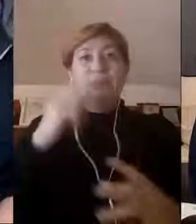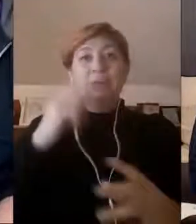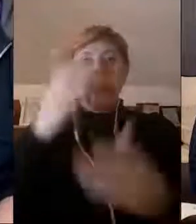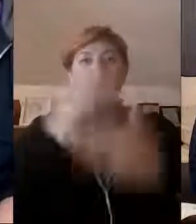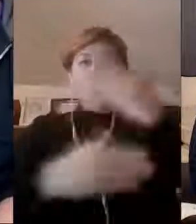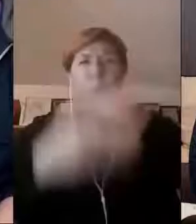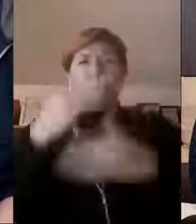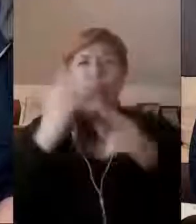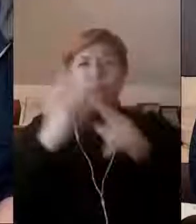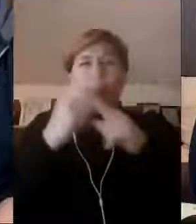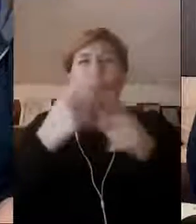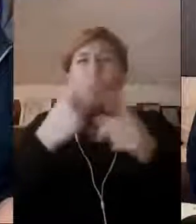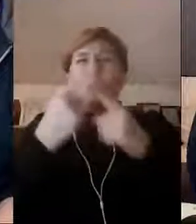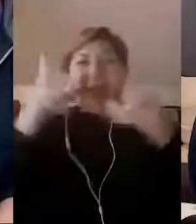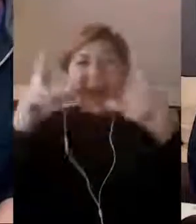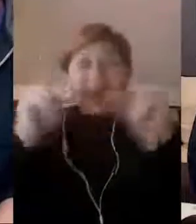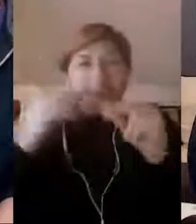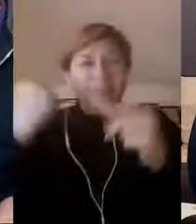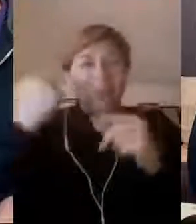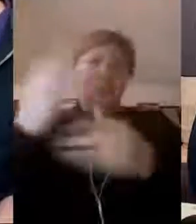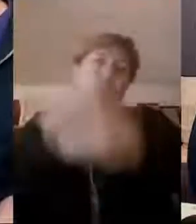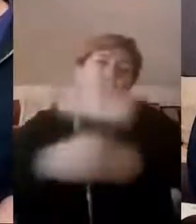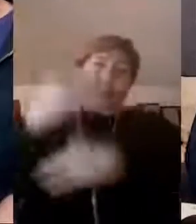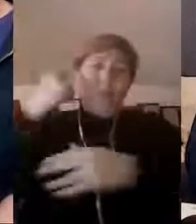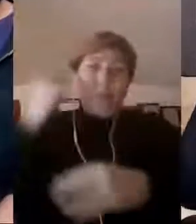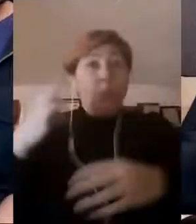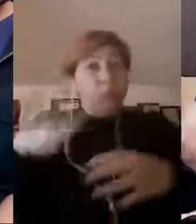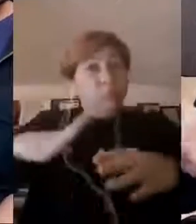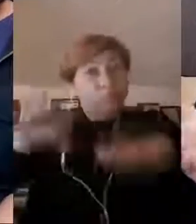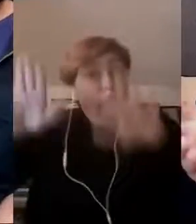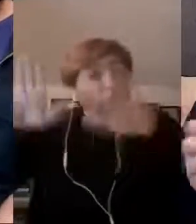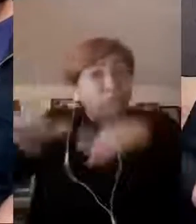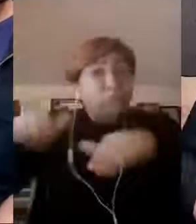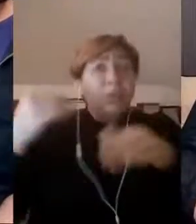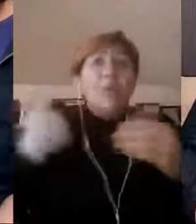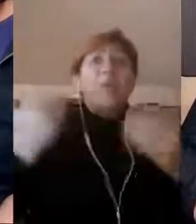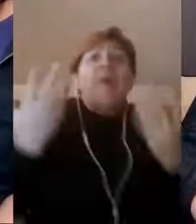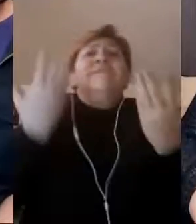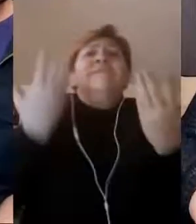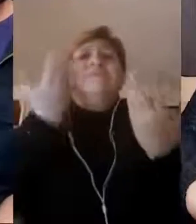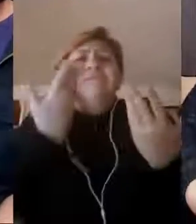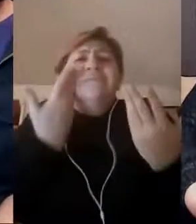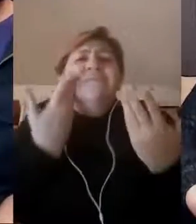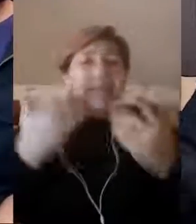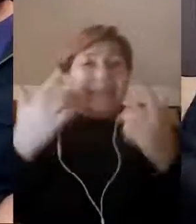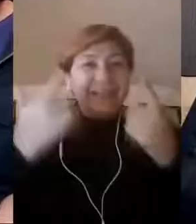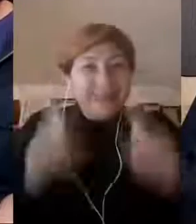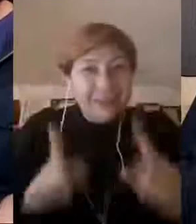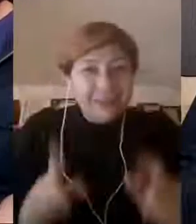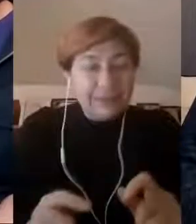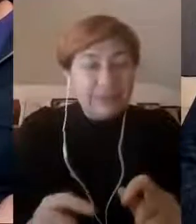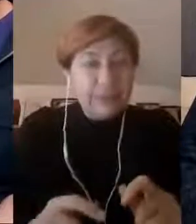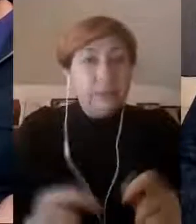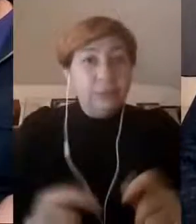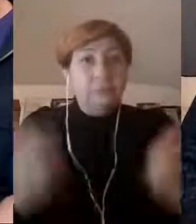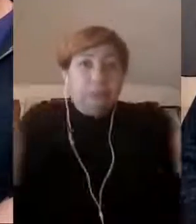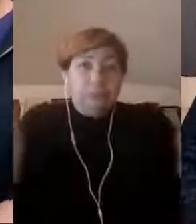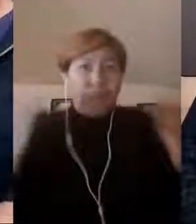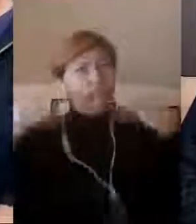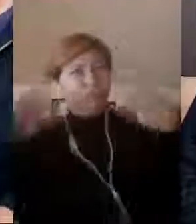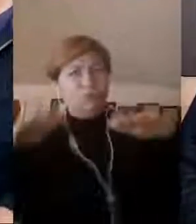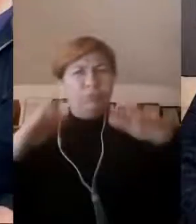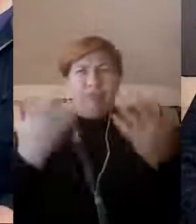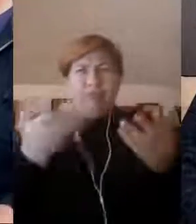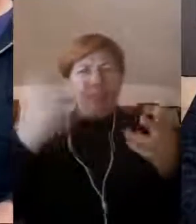bir an önce konuşmaya çalışıyoruz seninle. Eğer Discord'da kalmak istersen bizim canımıza Yok minnet. şimdi şöyle gene gelirim canım ne olacak? Yabancı